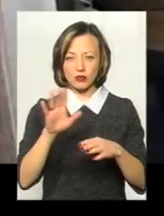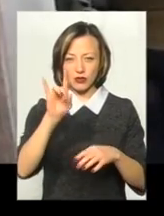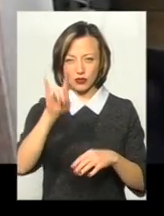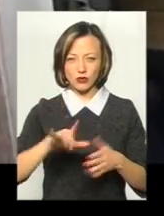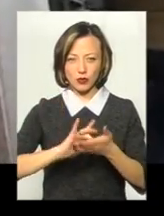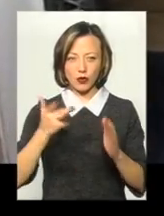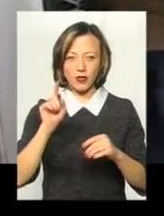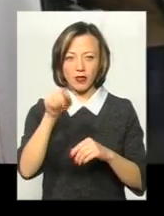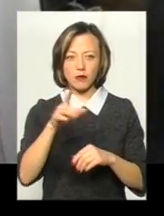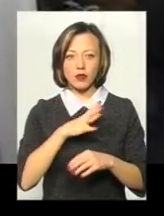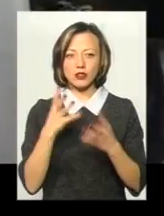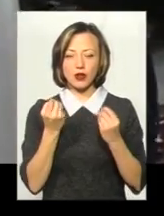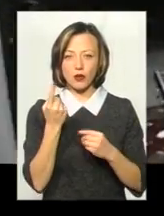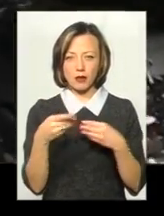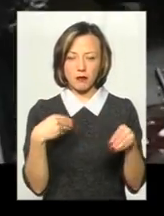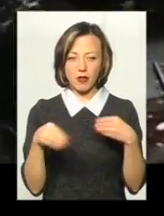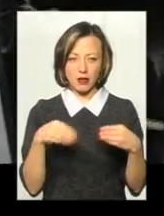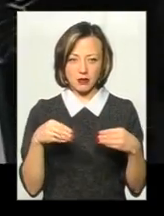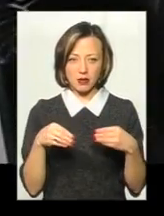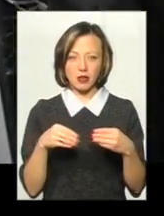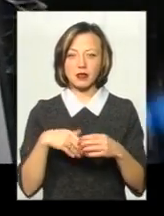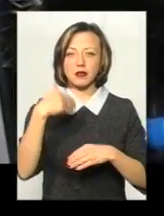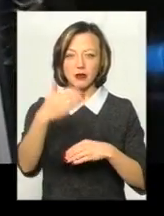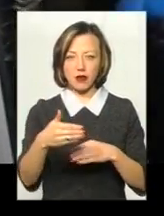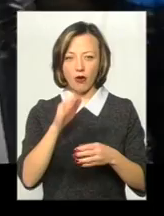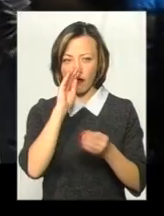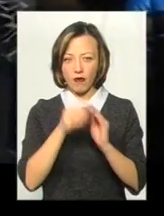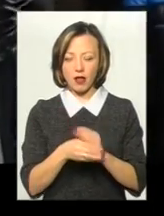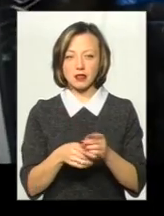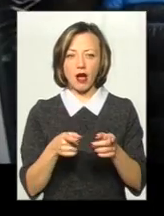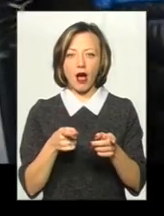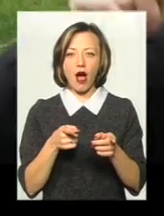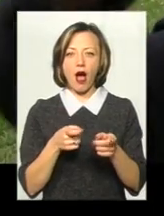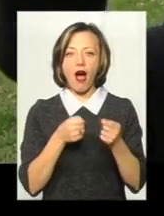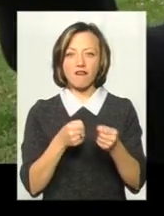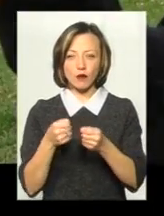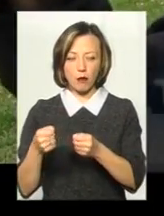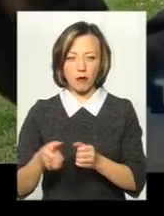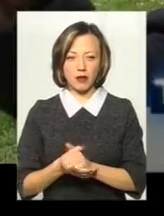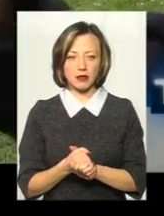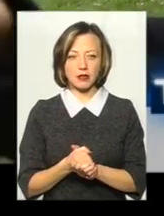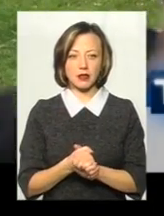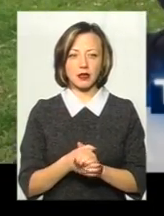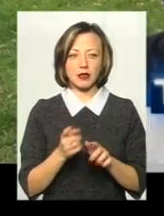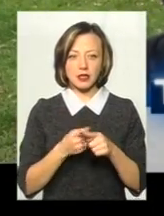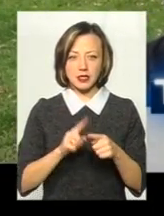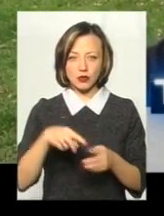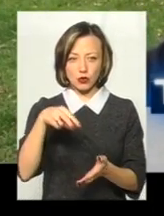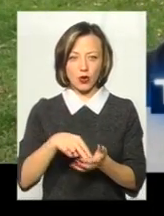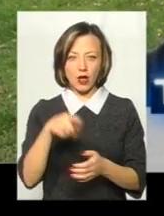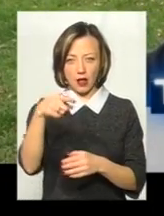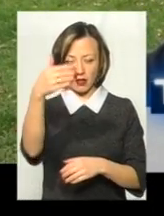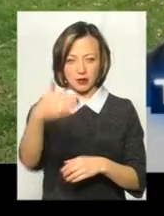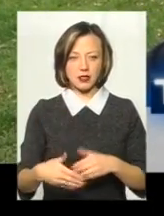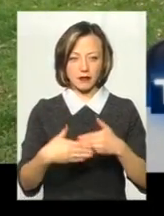скляними дверима були ще одні, пластикові. За ними і ховалися автоматники. Ці стрільці стояли за тими дверима, їх не